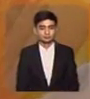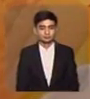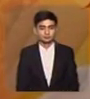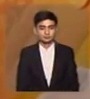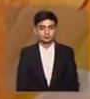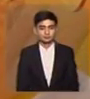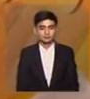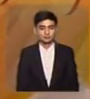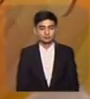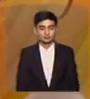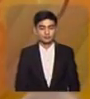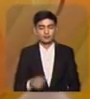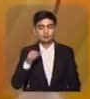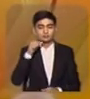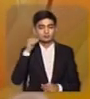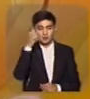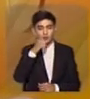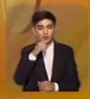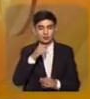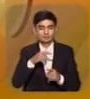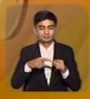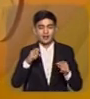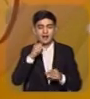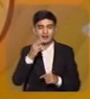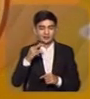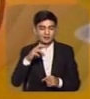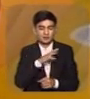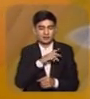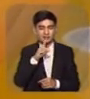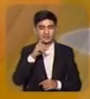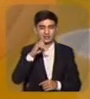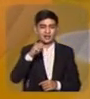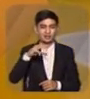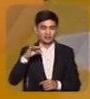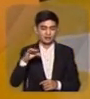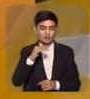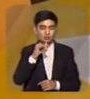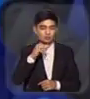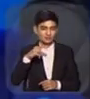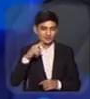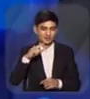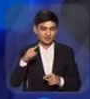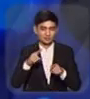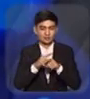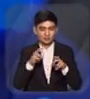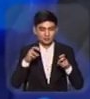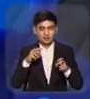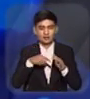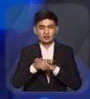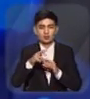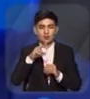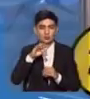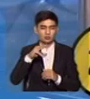видим, ничего сложного. В прошлом году акционерное общество «Сет-Жулдыз» запустило центр лотерейной отчетности и обработки